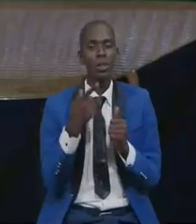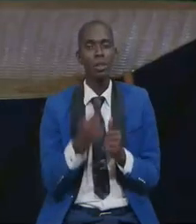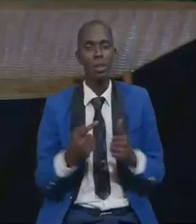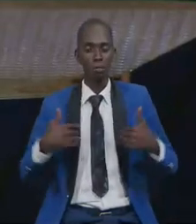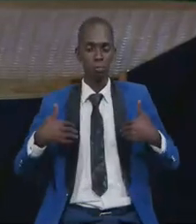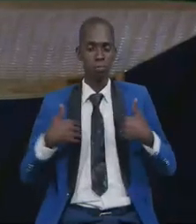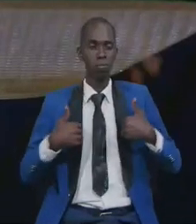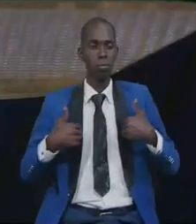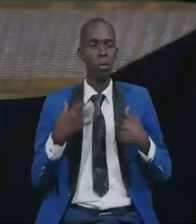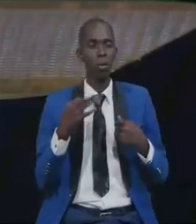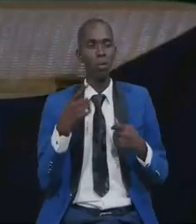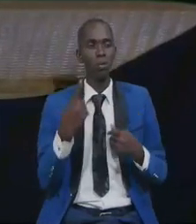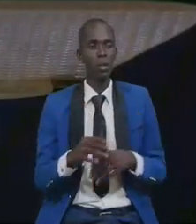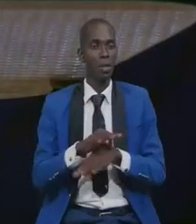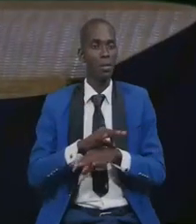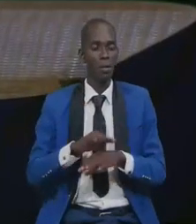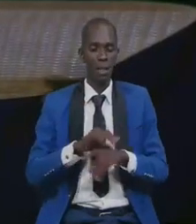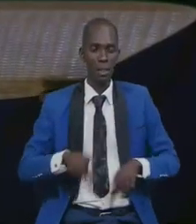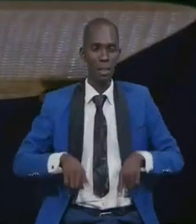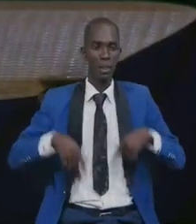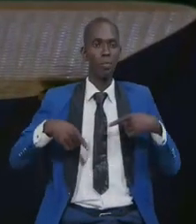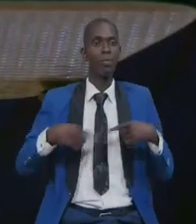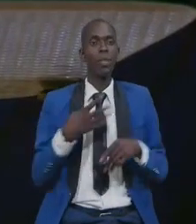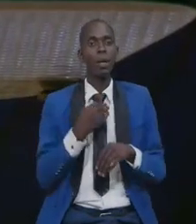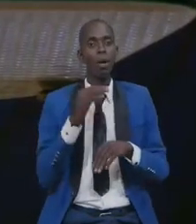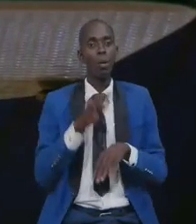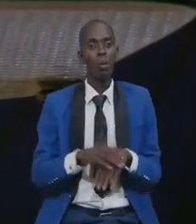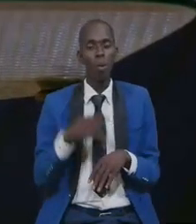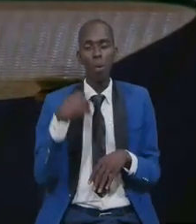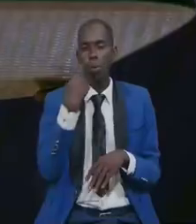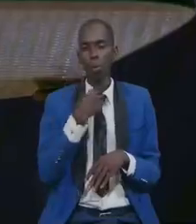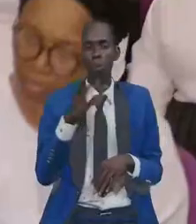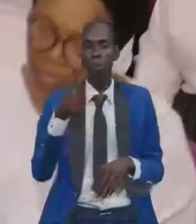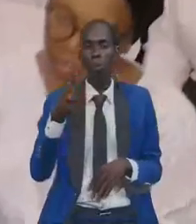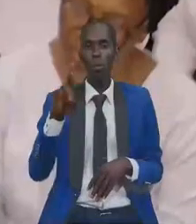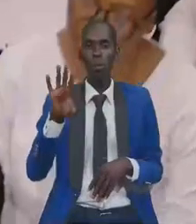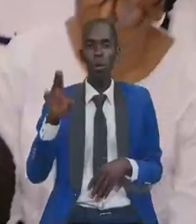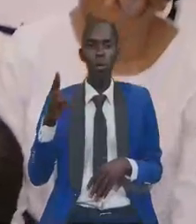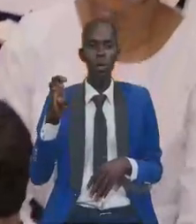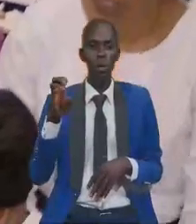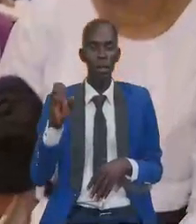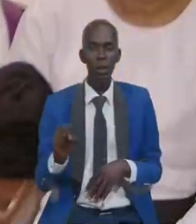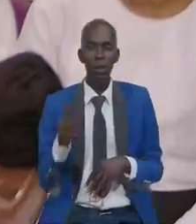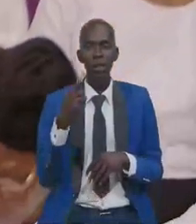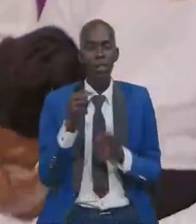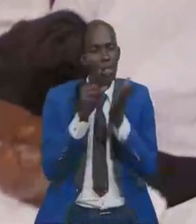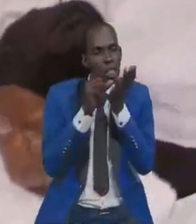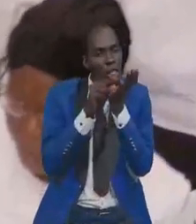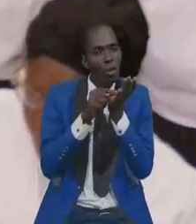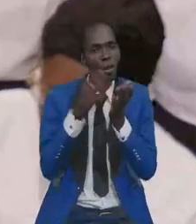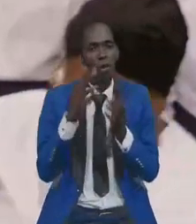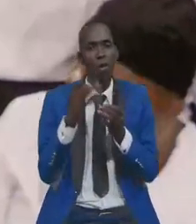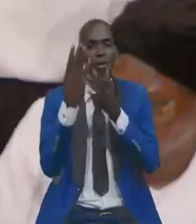champs, et parmi les branches duquel les oiseaux du ciel faisaient leur